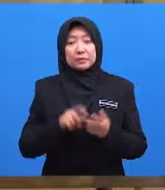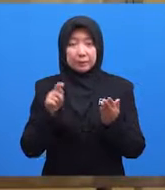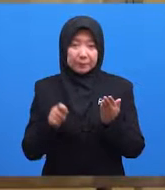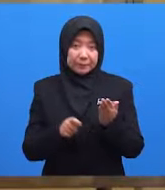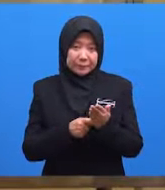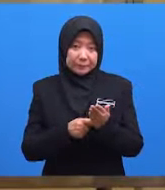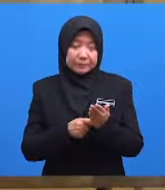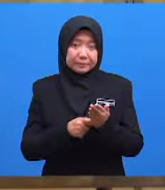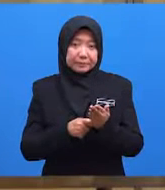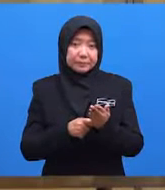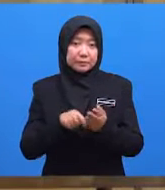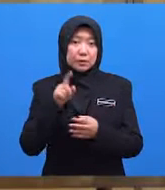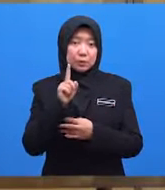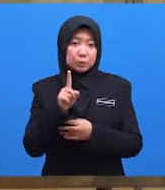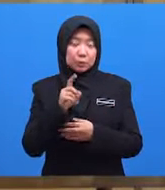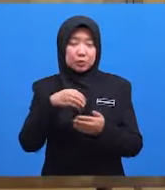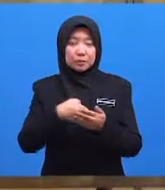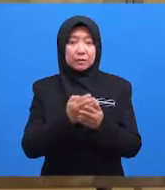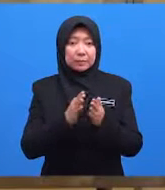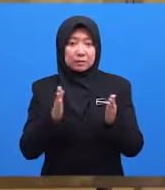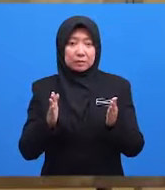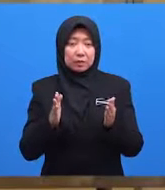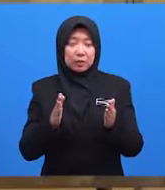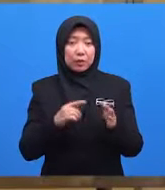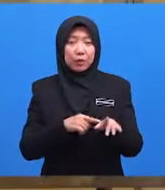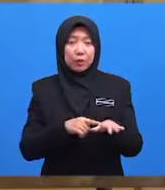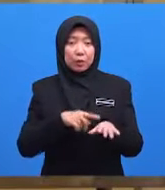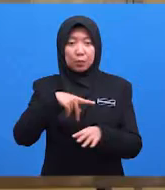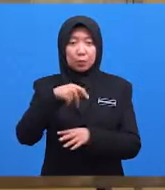tambahkan 1 camca besar daun parsley.